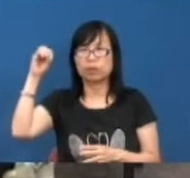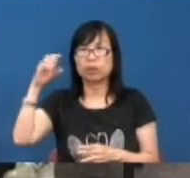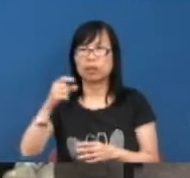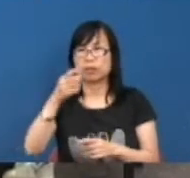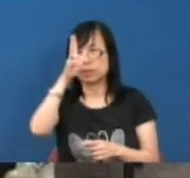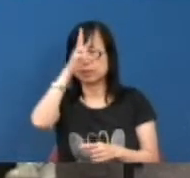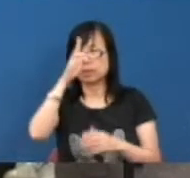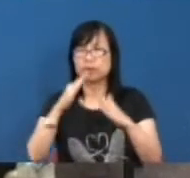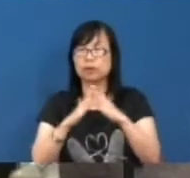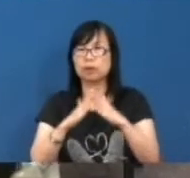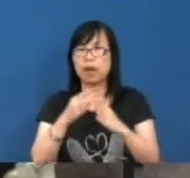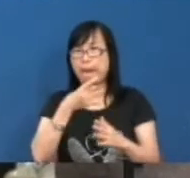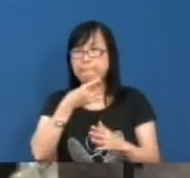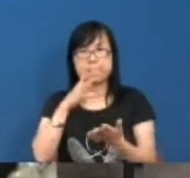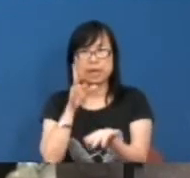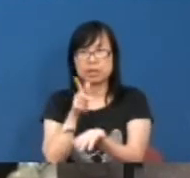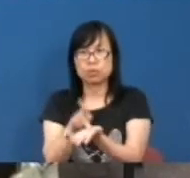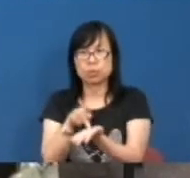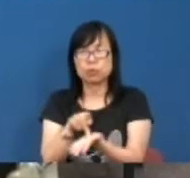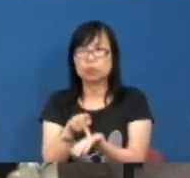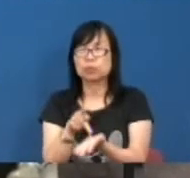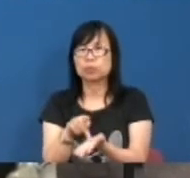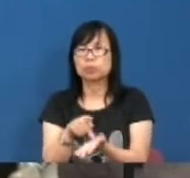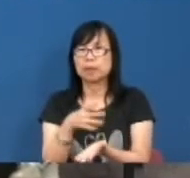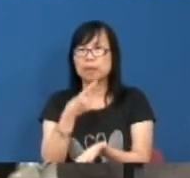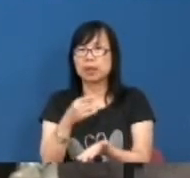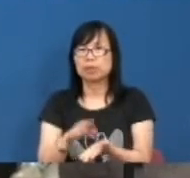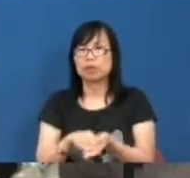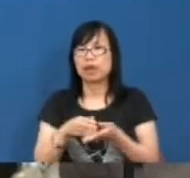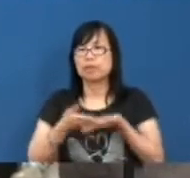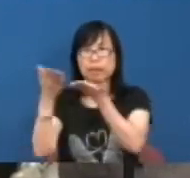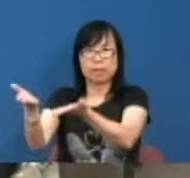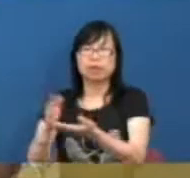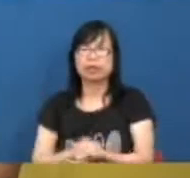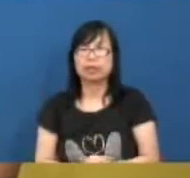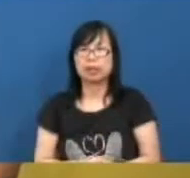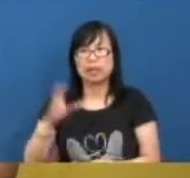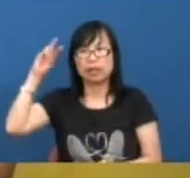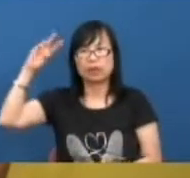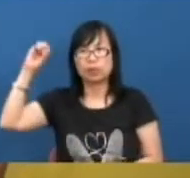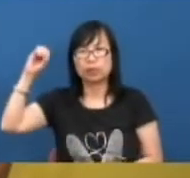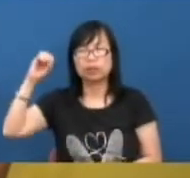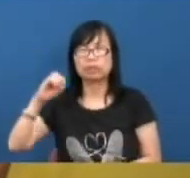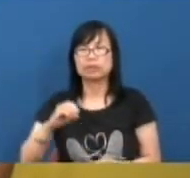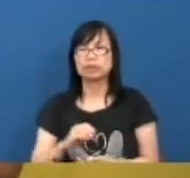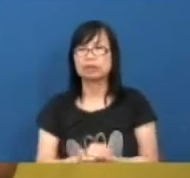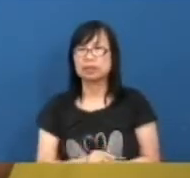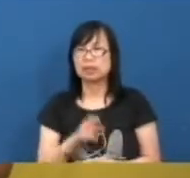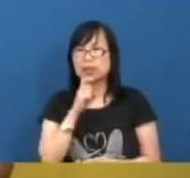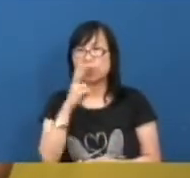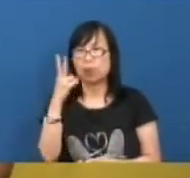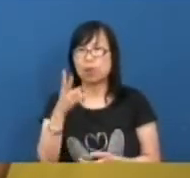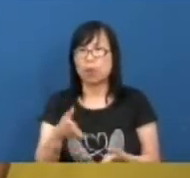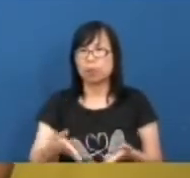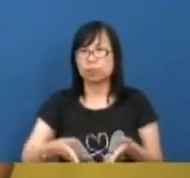咧佢係未租出去，咁佢亦都出釋放出嚟。咁另外喺將軍澳善明村啦，咁佢有兩棟新